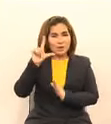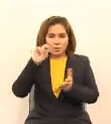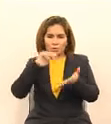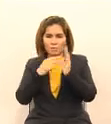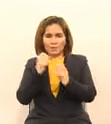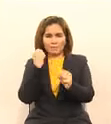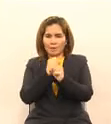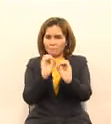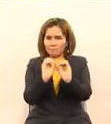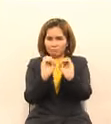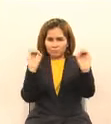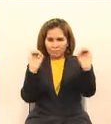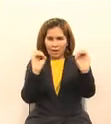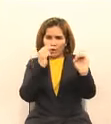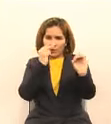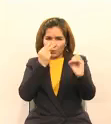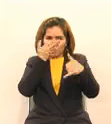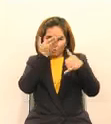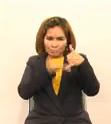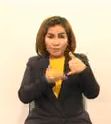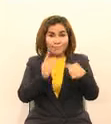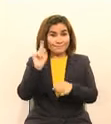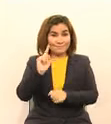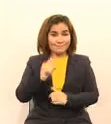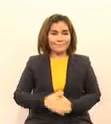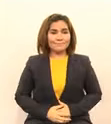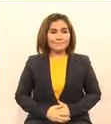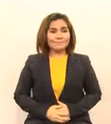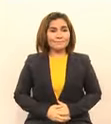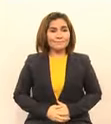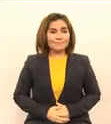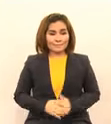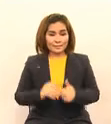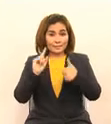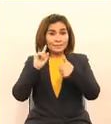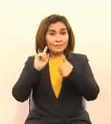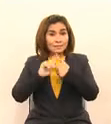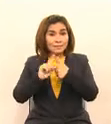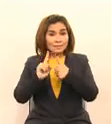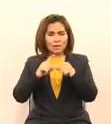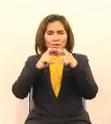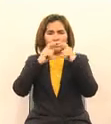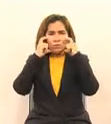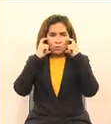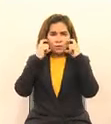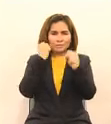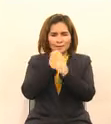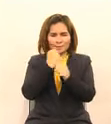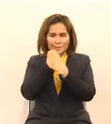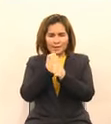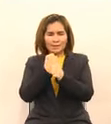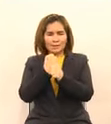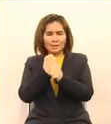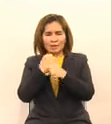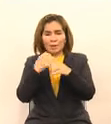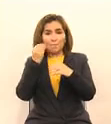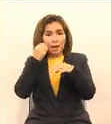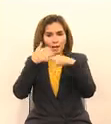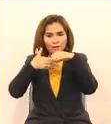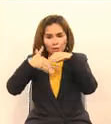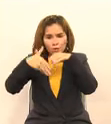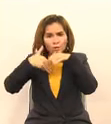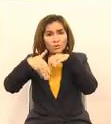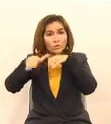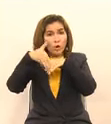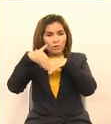ยนะครับเรามาไล่ดูแต่ละพฤติกรรมนะครับอย่างเช่นการสวมหน้ากากอนามัยนะครับทั้งทำงานและสวมหน้ากากอนามัยออกจากบ้านนะครับ